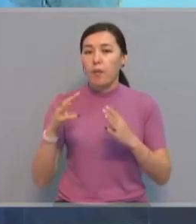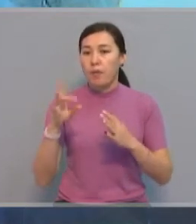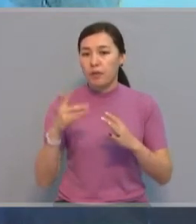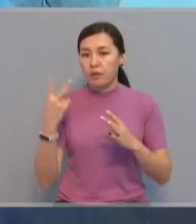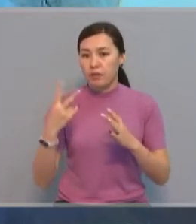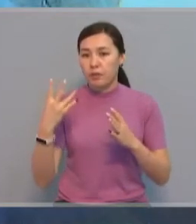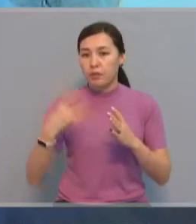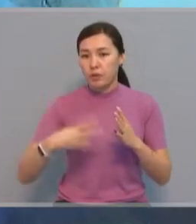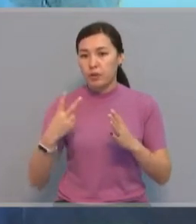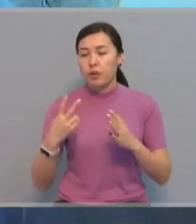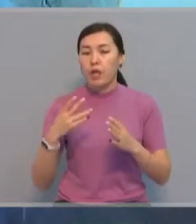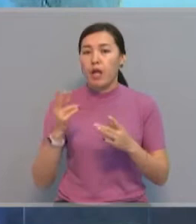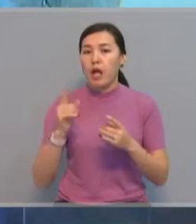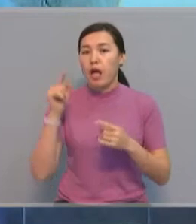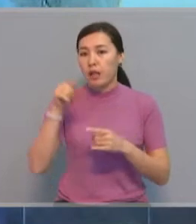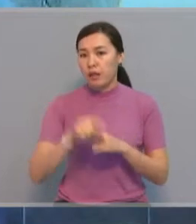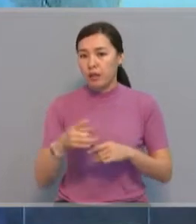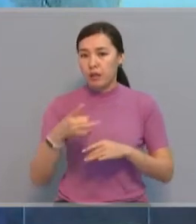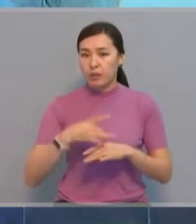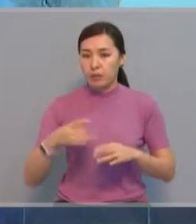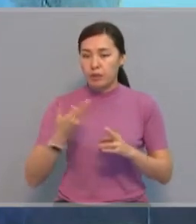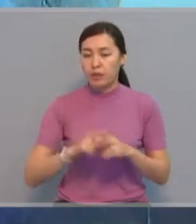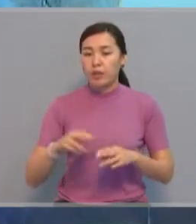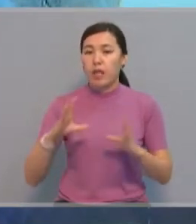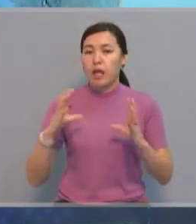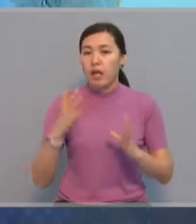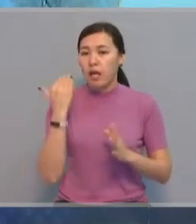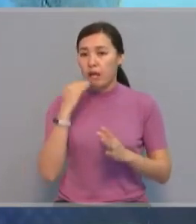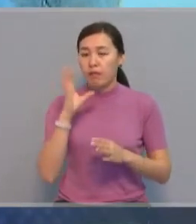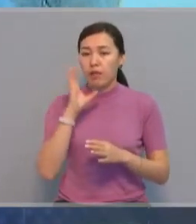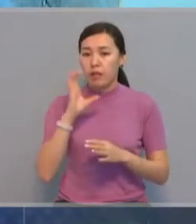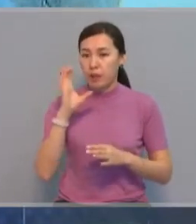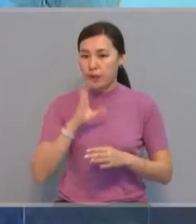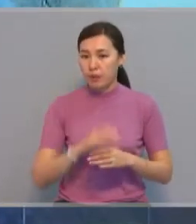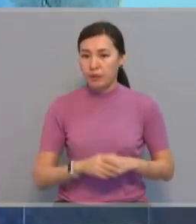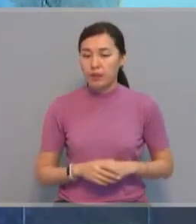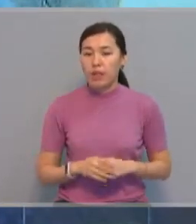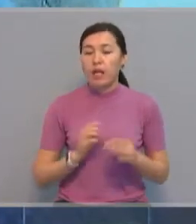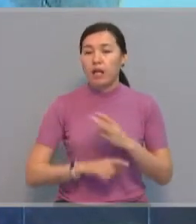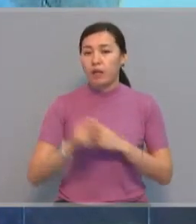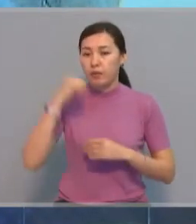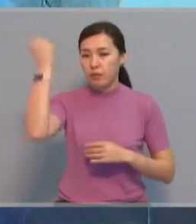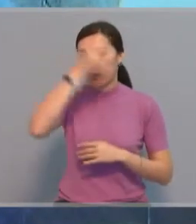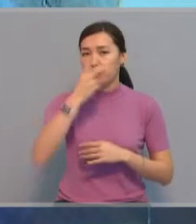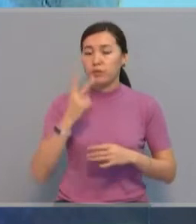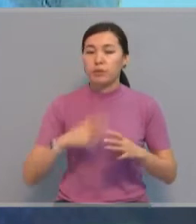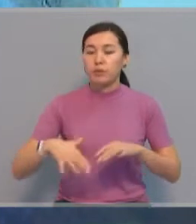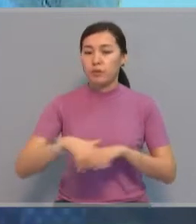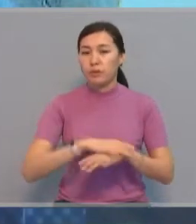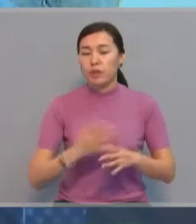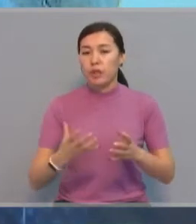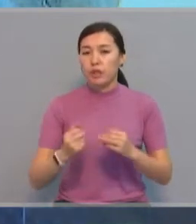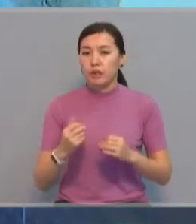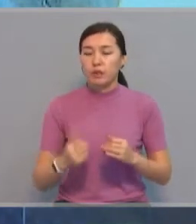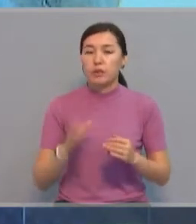32 находятся на окраинах города. 22 из них обеспечены качественной питьевой водой. На начало года еще два населенных пункта